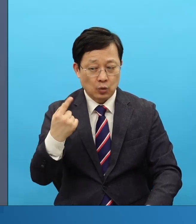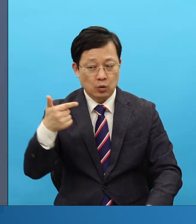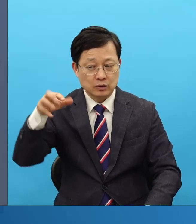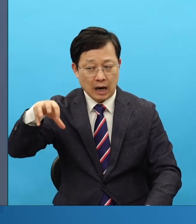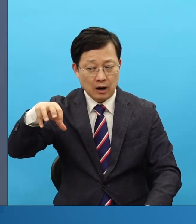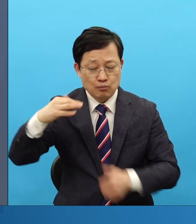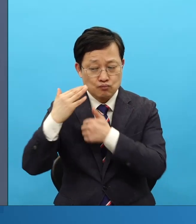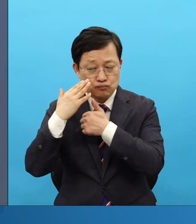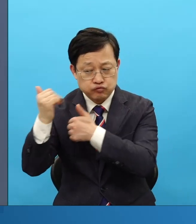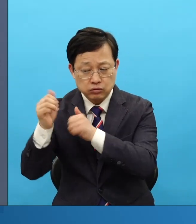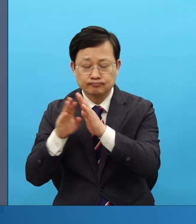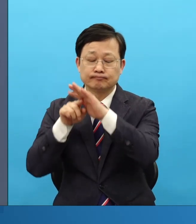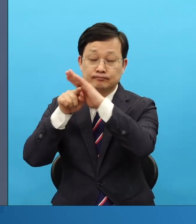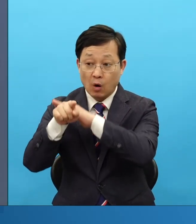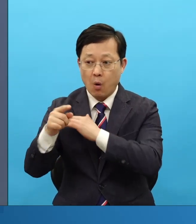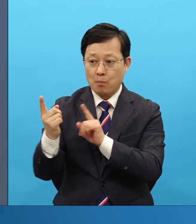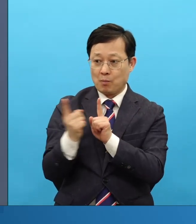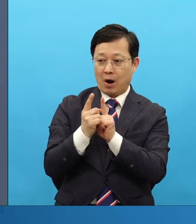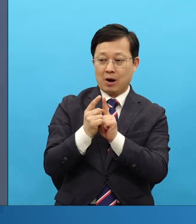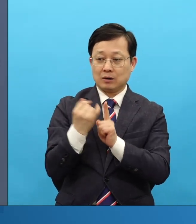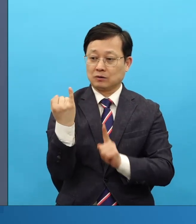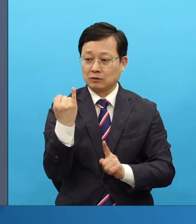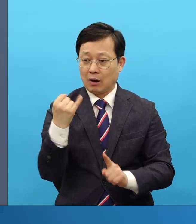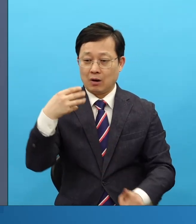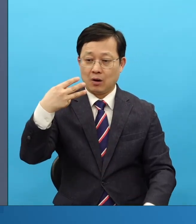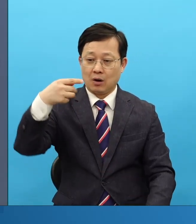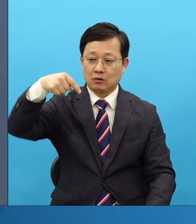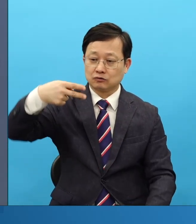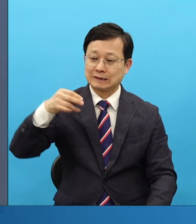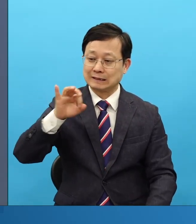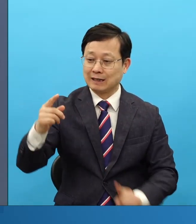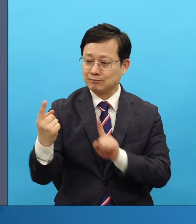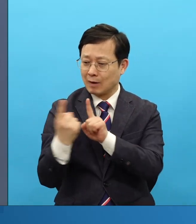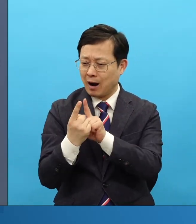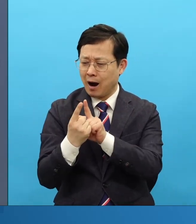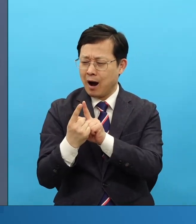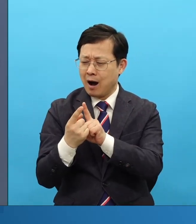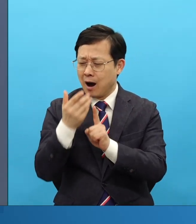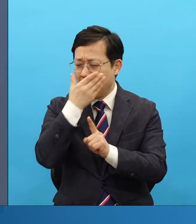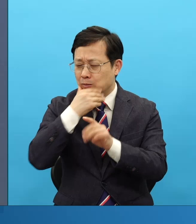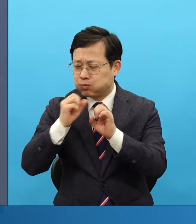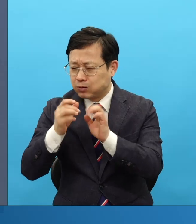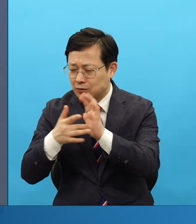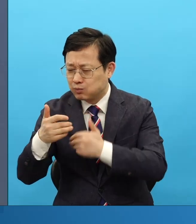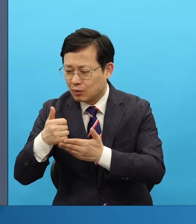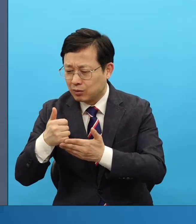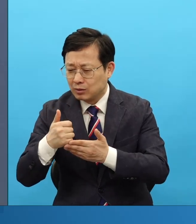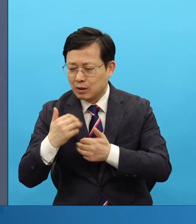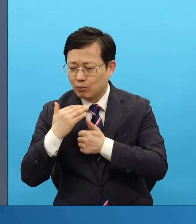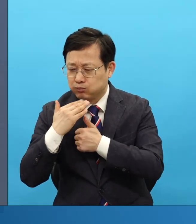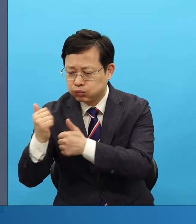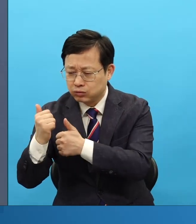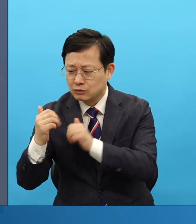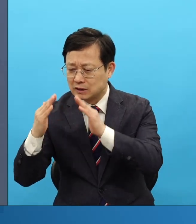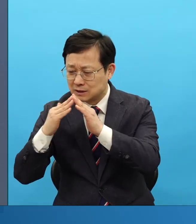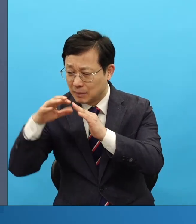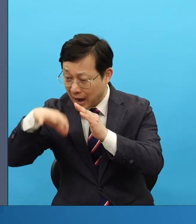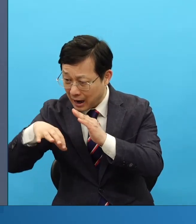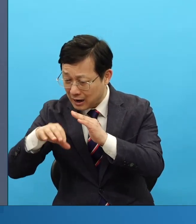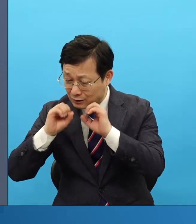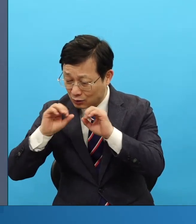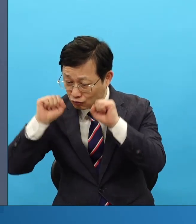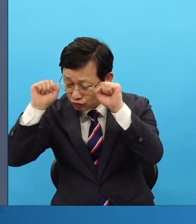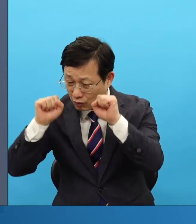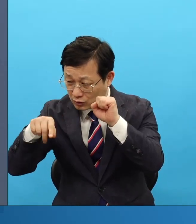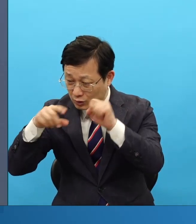as soon as he gets there, he meets with 루디아가 뭐라고 Lydia. 말했는지 압니까? Do you know what Lydia 우리 said? 집을 교회로 써달라. He said, use my home as a 여기서 church. 전도운동 해달라. Please do the